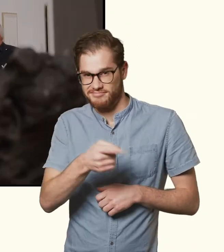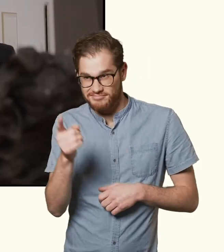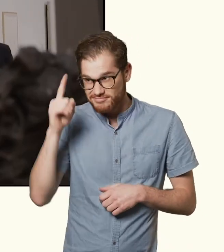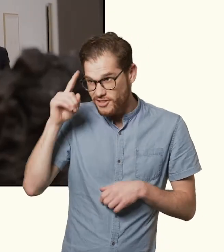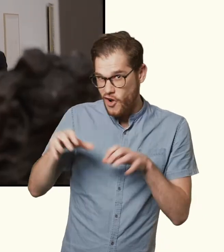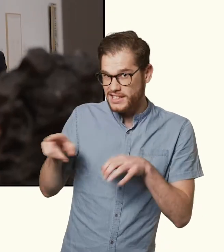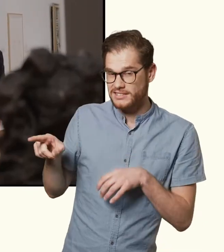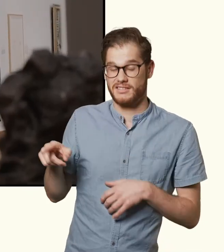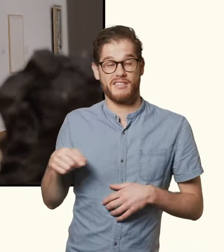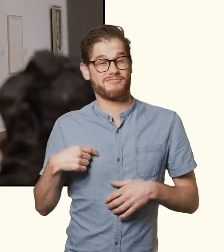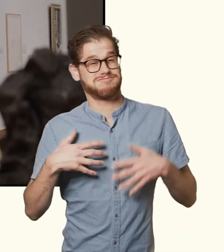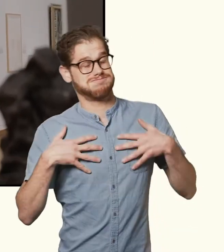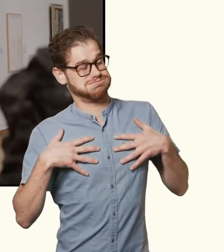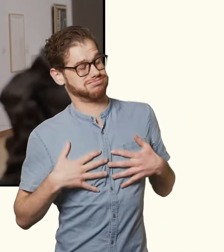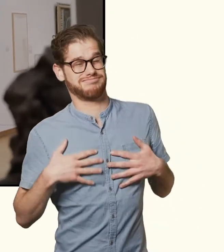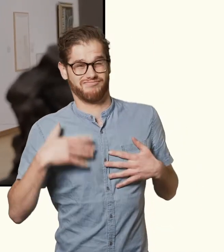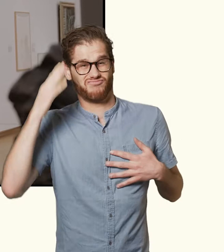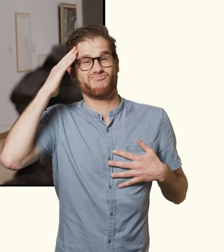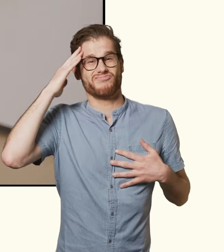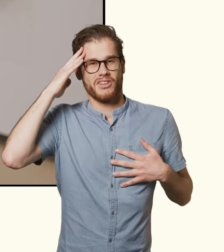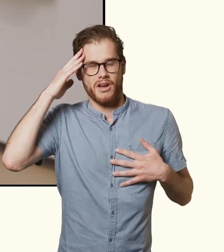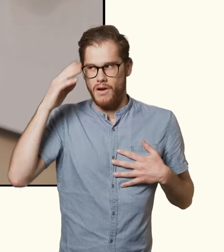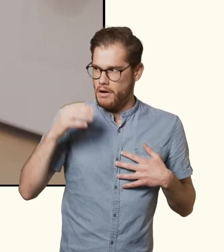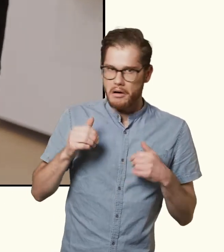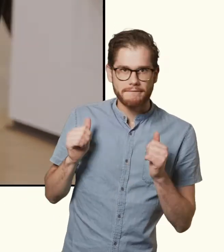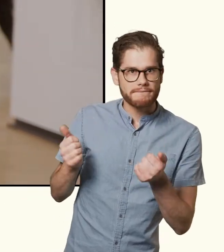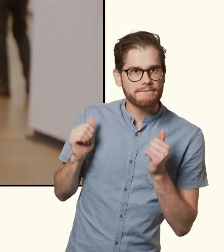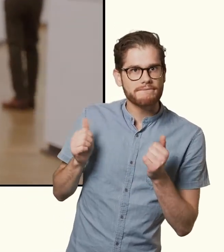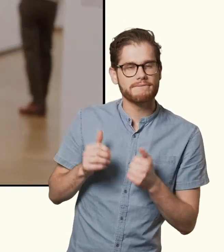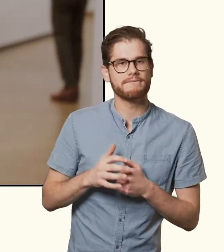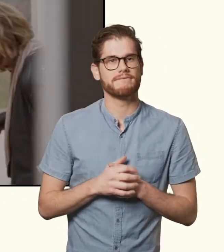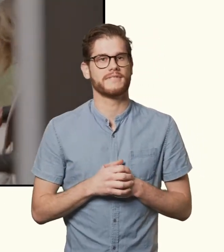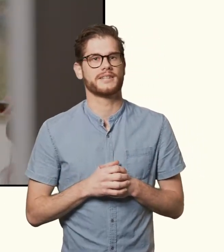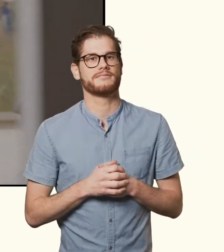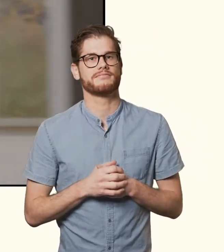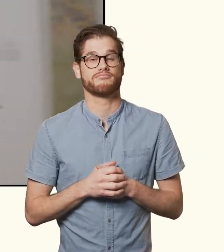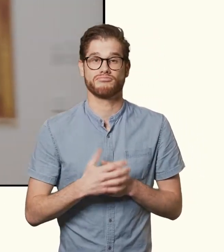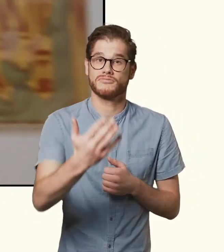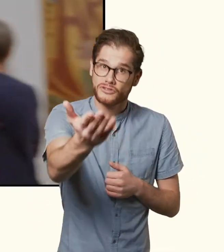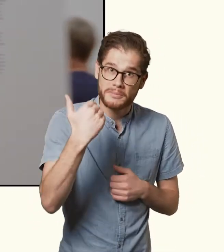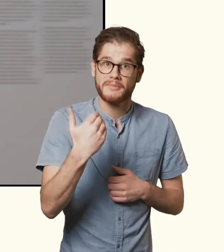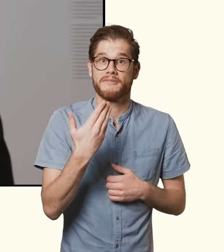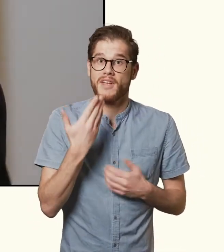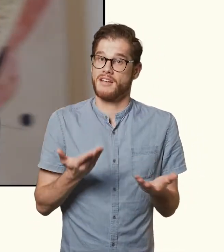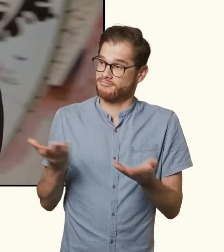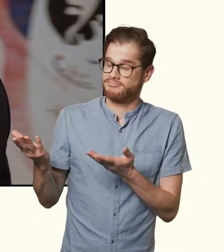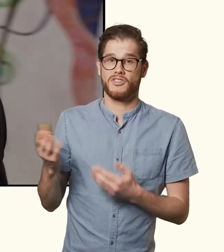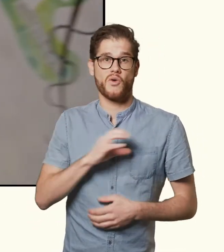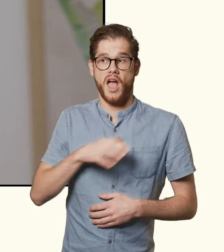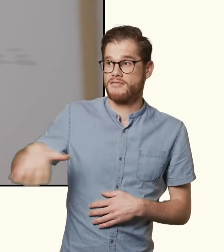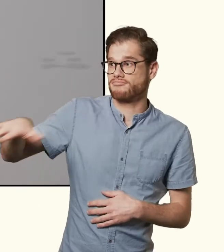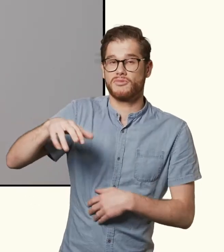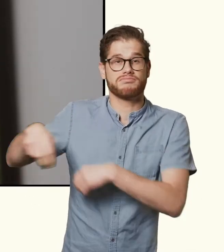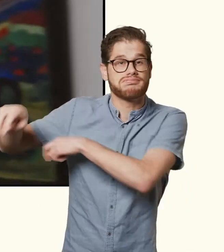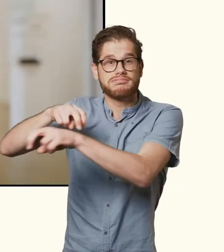toch heel spannend altijd. Je hoort het. Voel je vrij om vragen te stellen aan alle collega's die hier rondlopen. Bijvoorbeeld